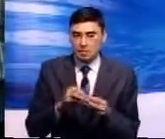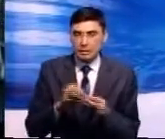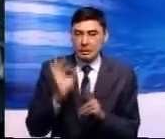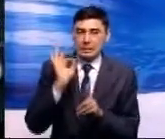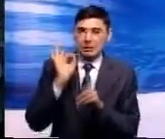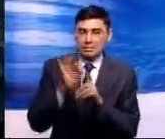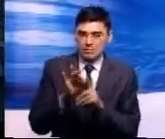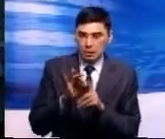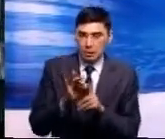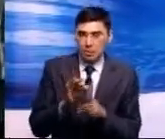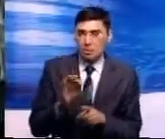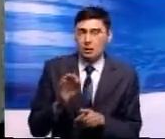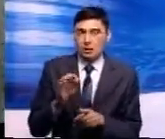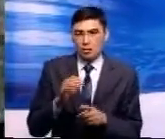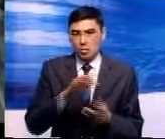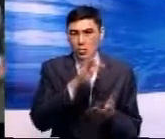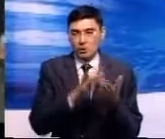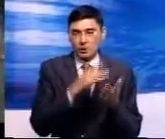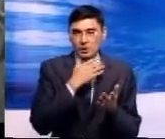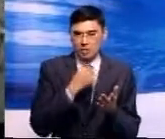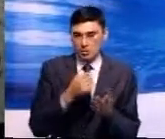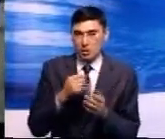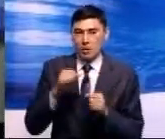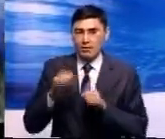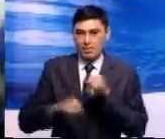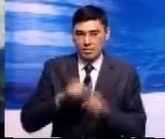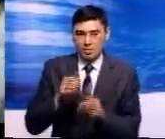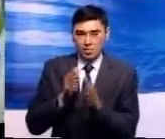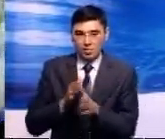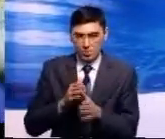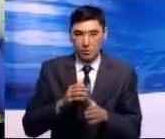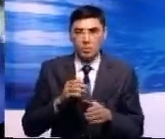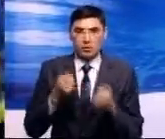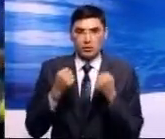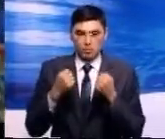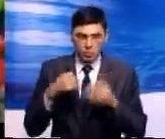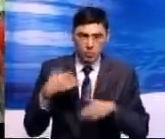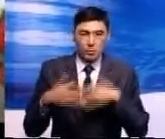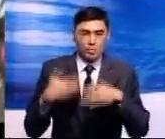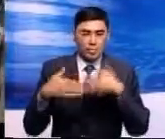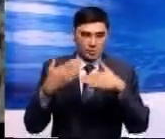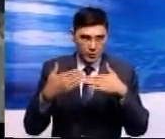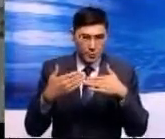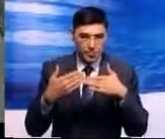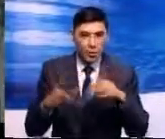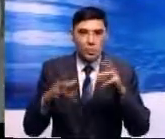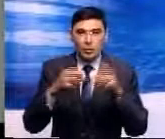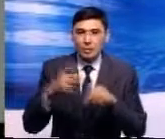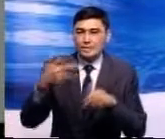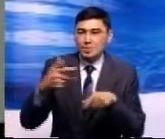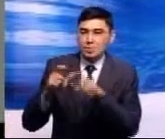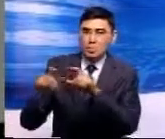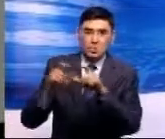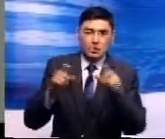поддержки развитию велотранспорта в нашем городе. В велопробеге участвовали жители города, преподаватели и учащиеся более 30 учебных